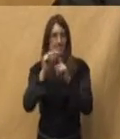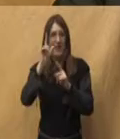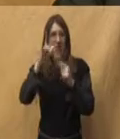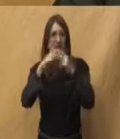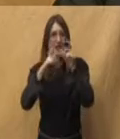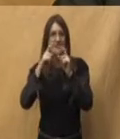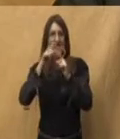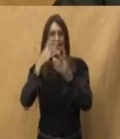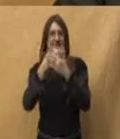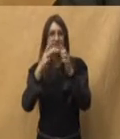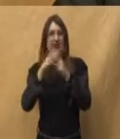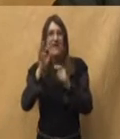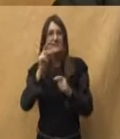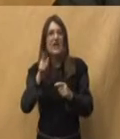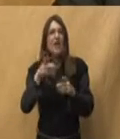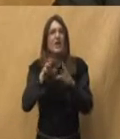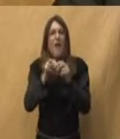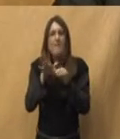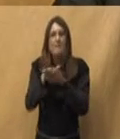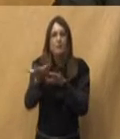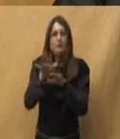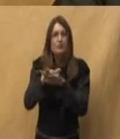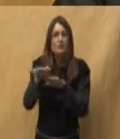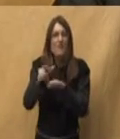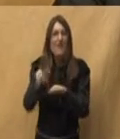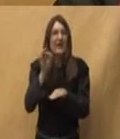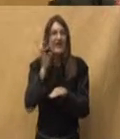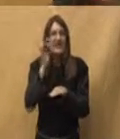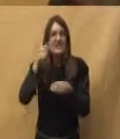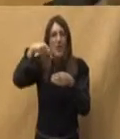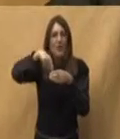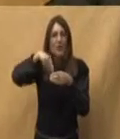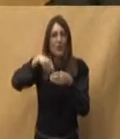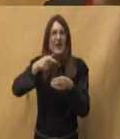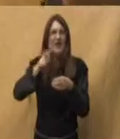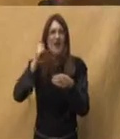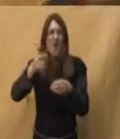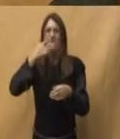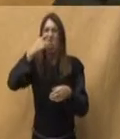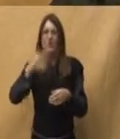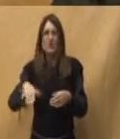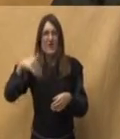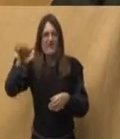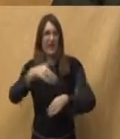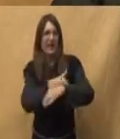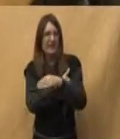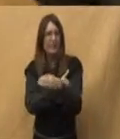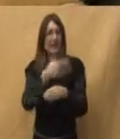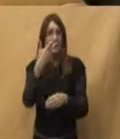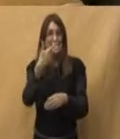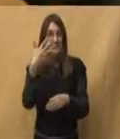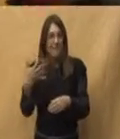taj intermedijer, otpušta polagano pod utjecajem kiselog sadržaja ili velike vrućine, recimo ljeti kad je temperatura 35